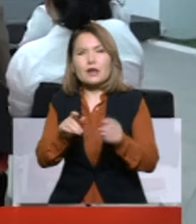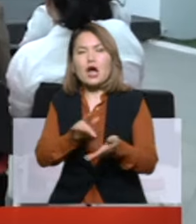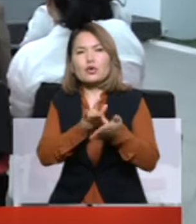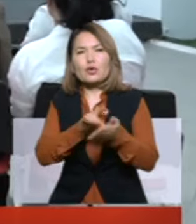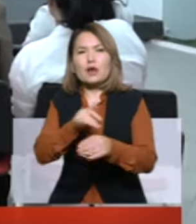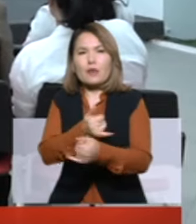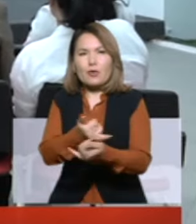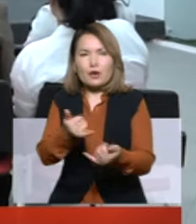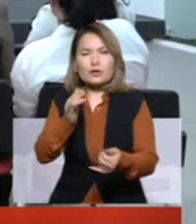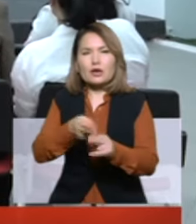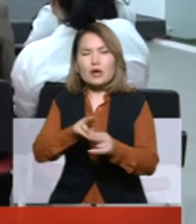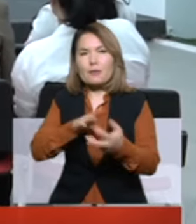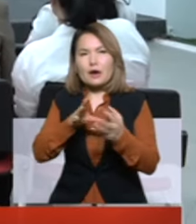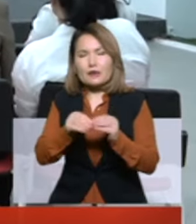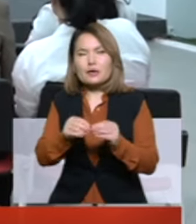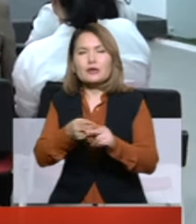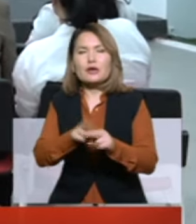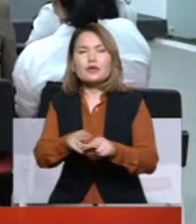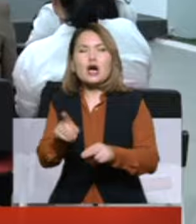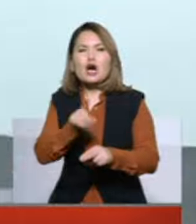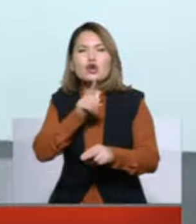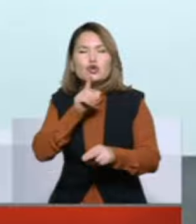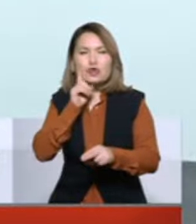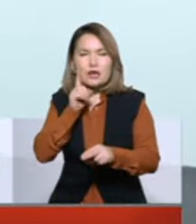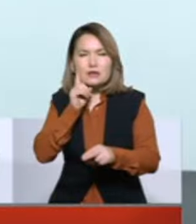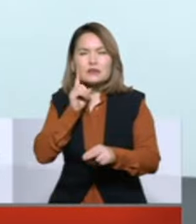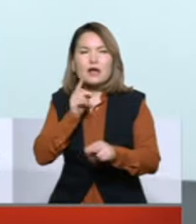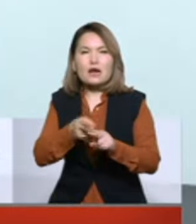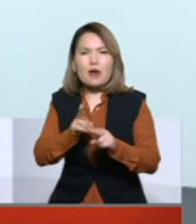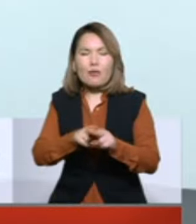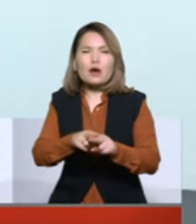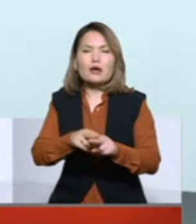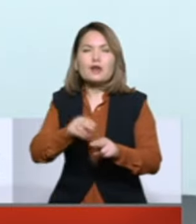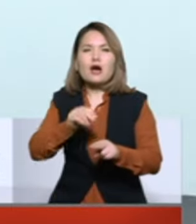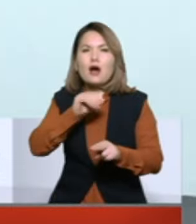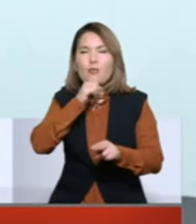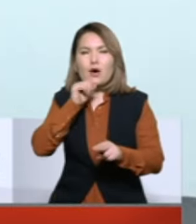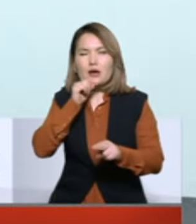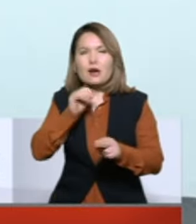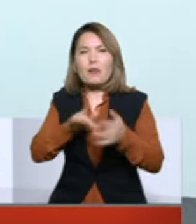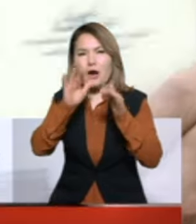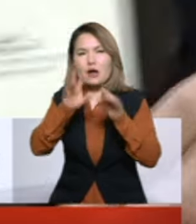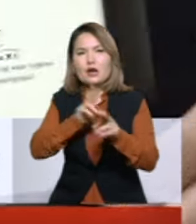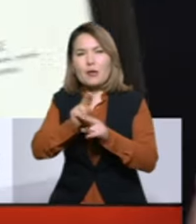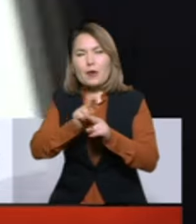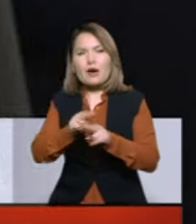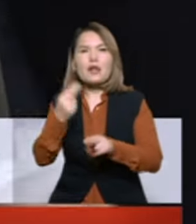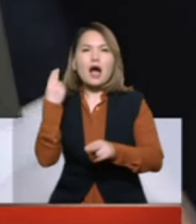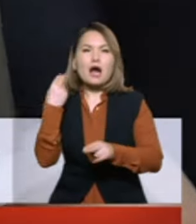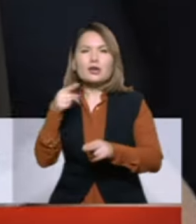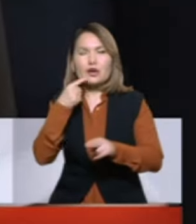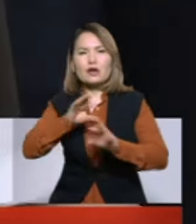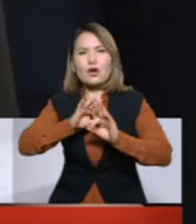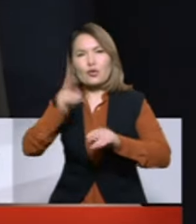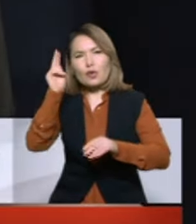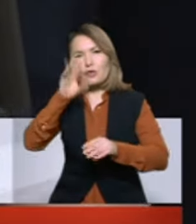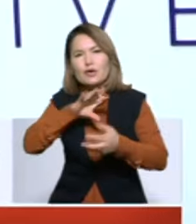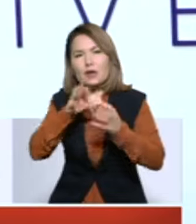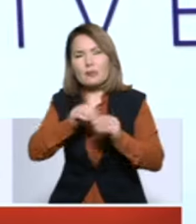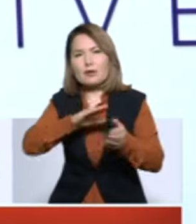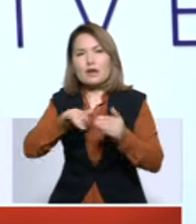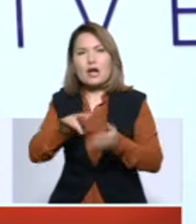қызмет көрсетеді. Күміс жас әлеуметтік жобасы аясында білім алған тұрғындар алдымен компьютермен жұмыс істеп, ағылшын тілінде сөйлеуді үйренген.